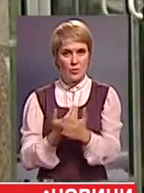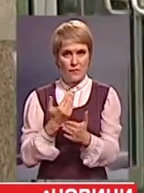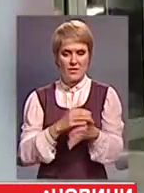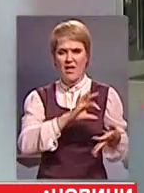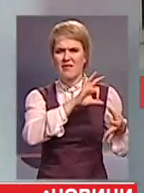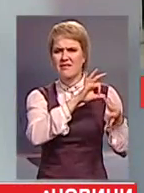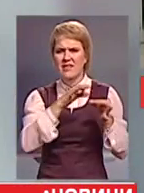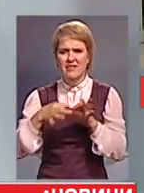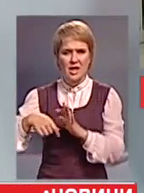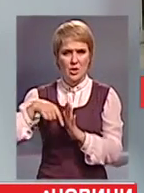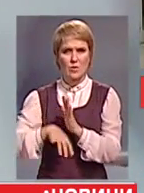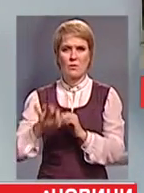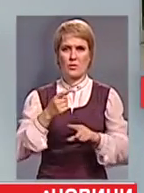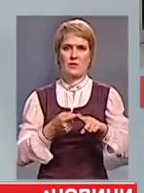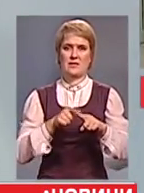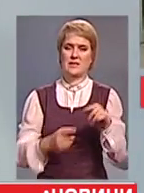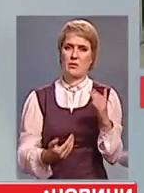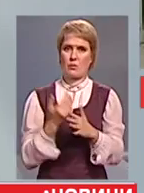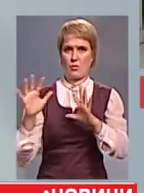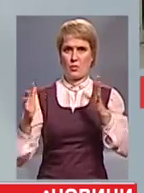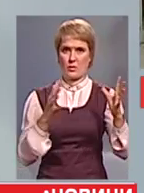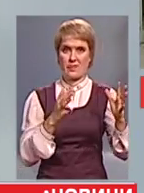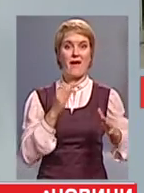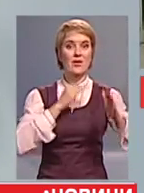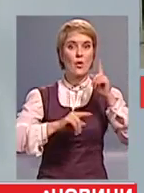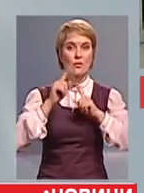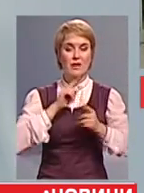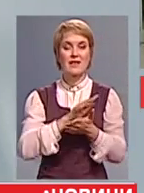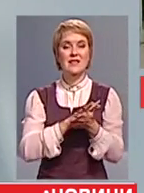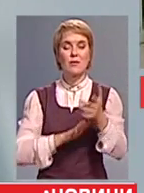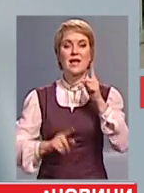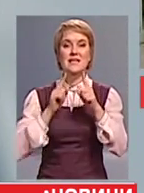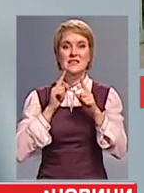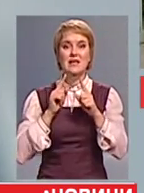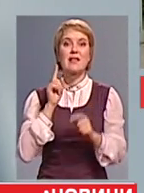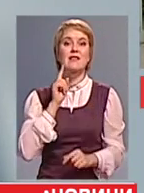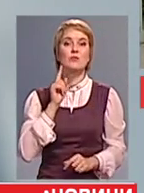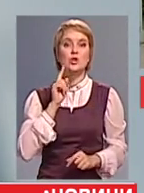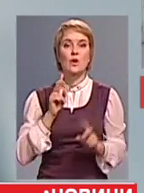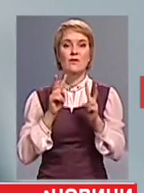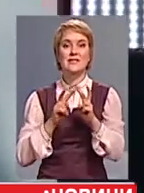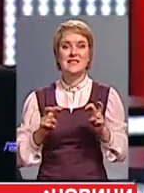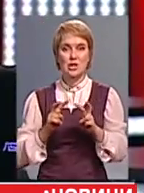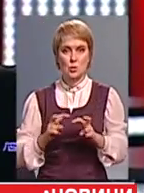події. Олеся Варламова з Верховної Ради. Там триває засідання тимчасової слідчої комісії щодо подій у Мукачевому.